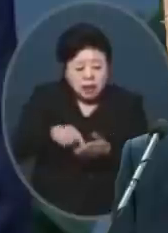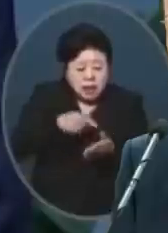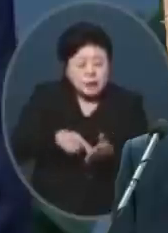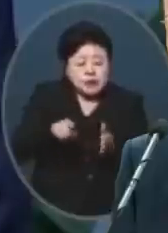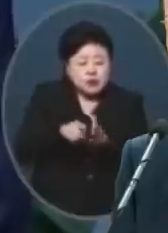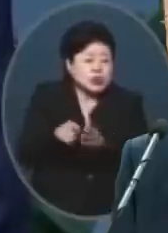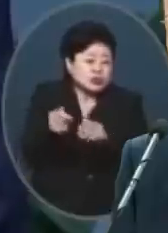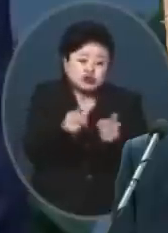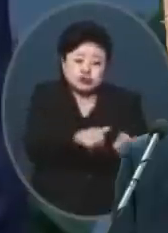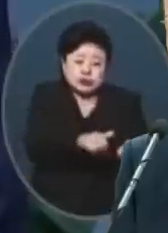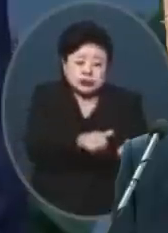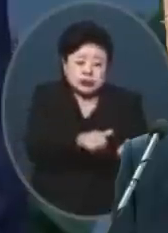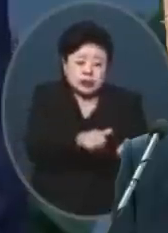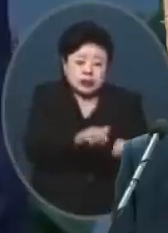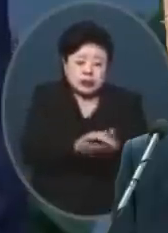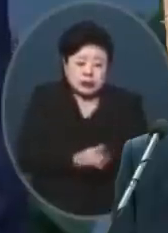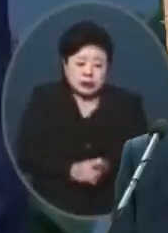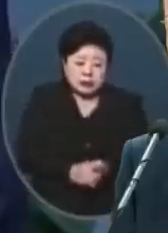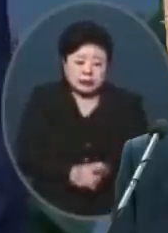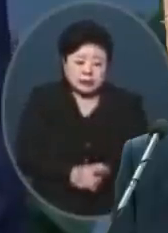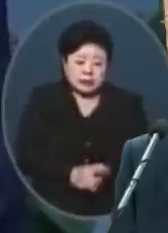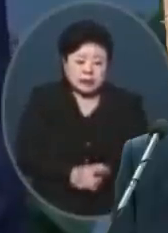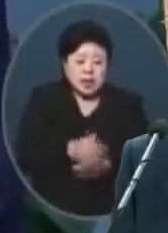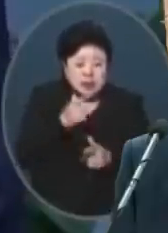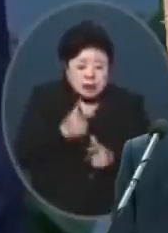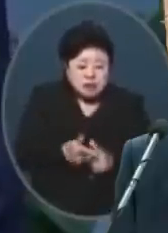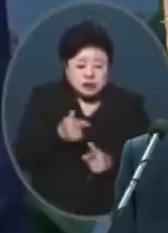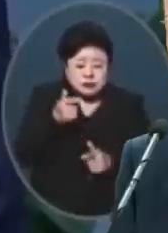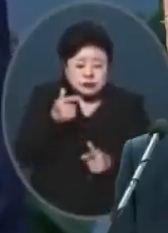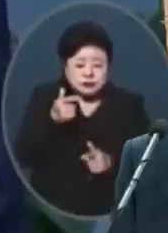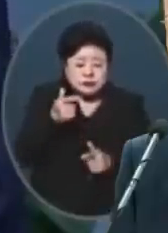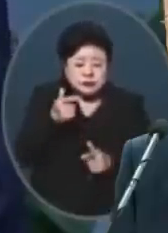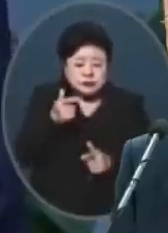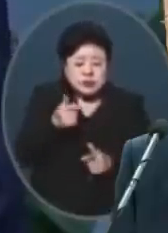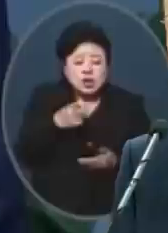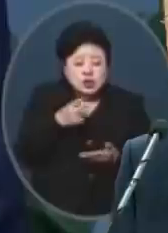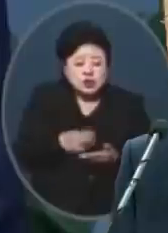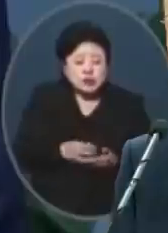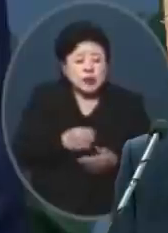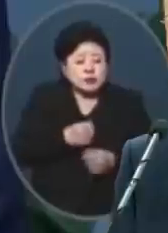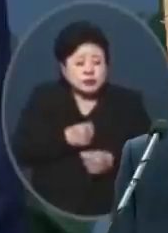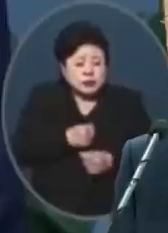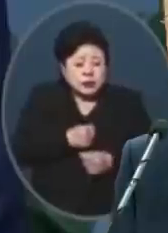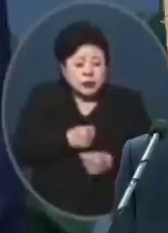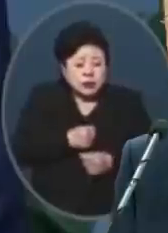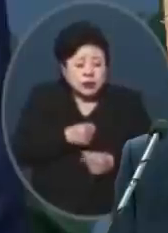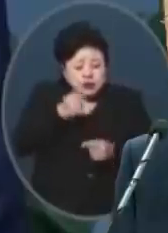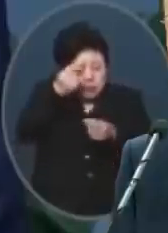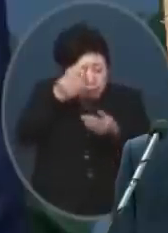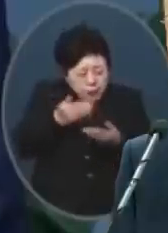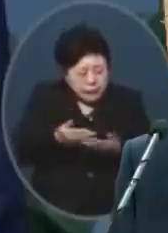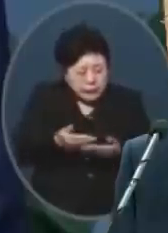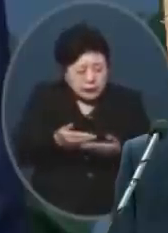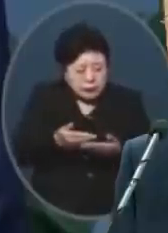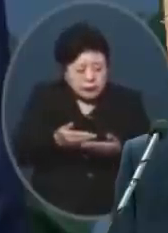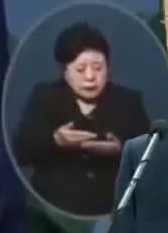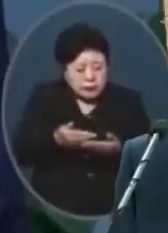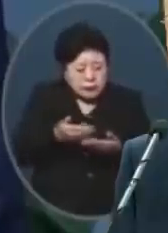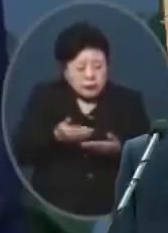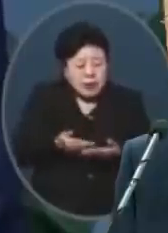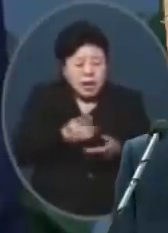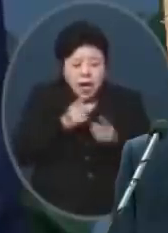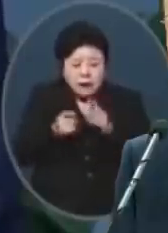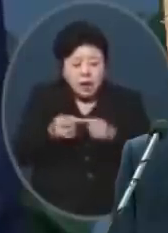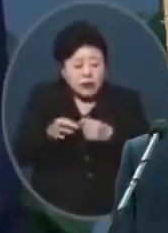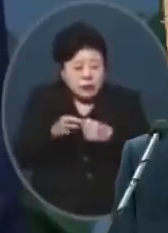생산하기 위해서 죽을 수 있기 때문에 예수님도 율법을 지켜야 구원을 얻는다고